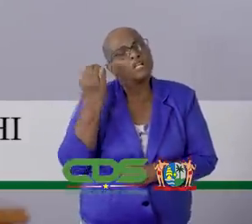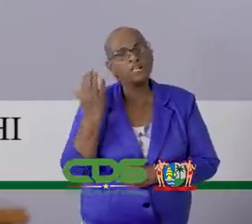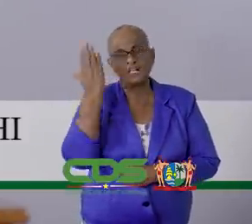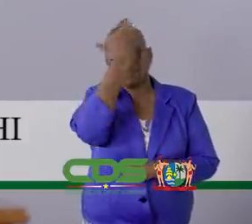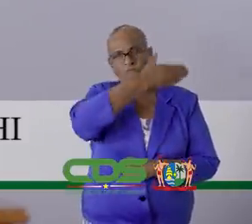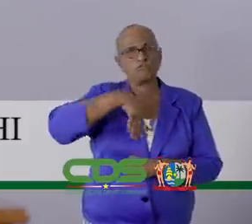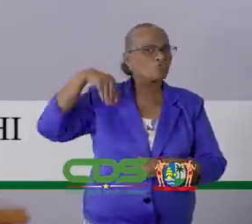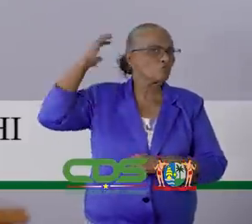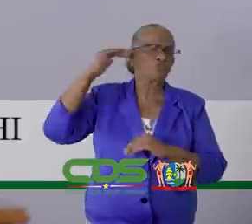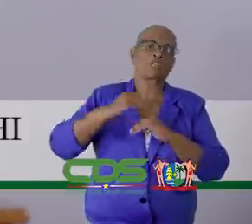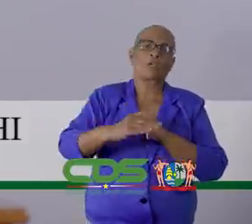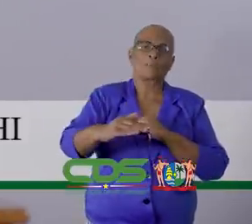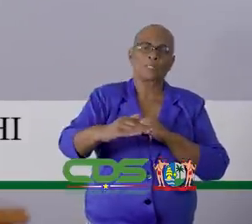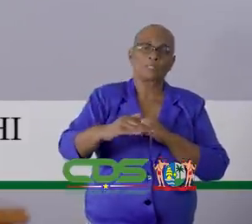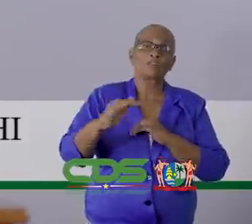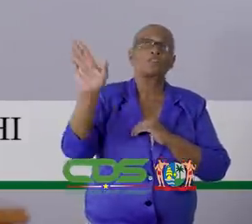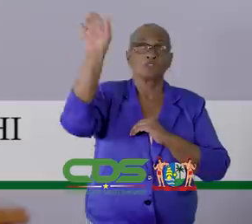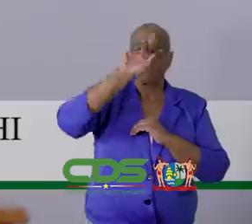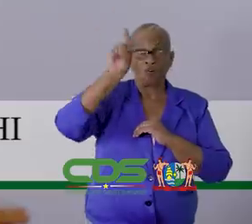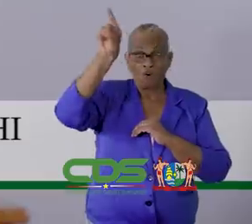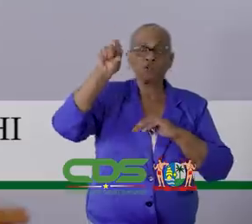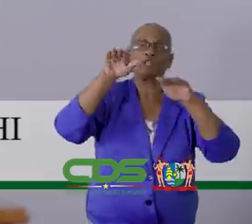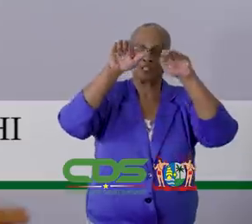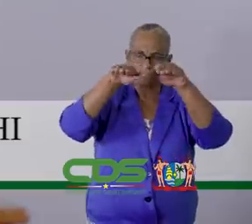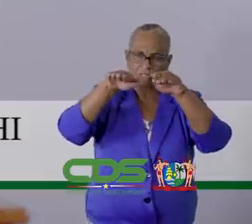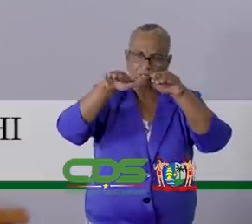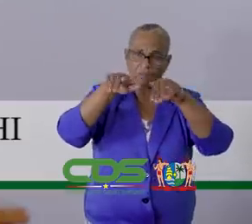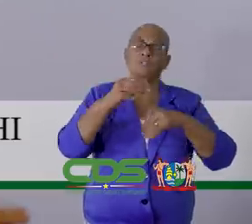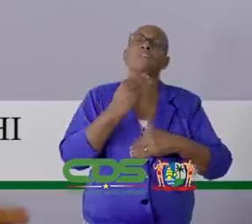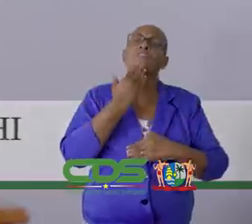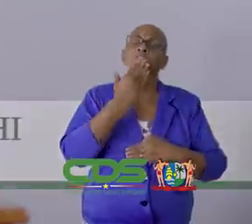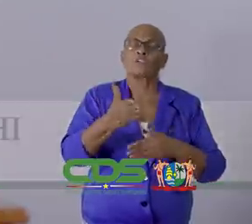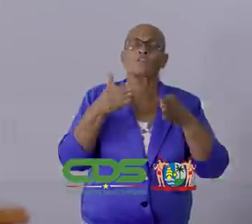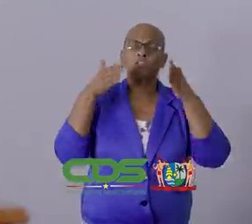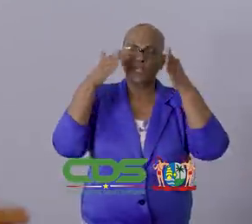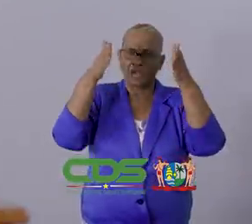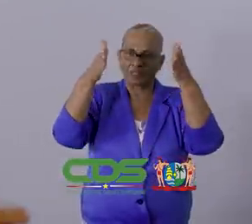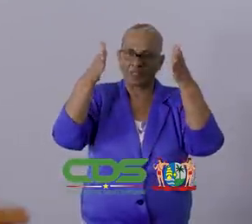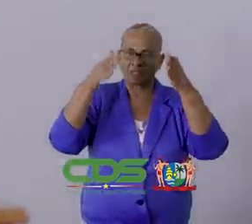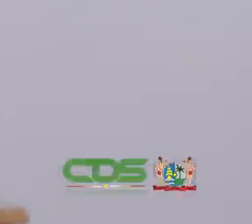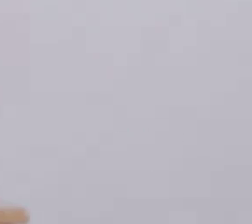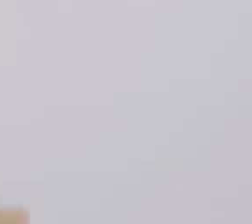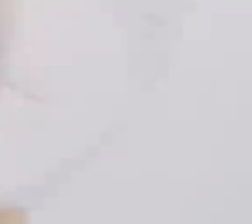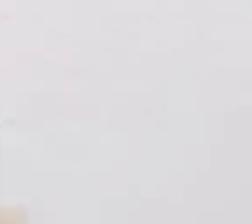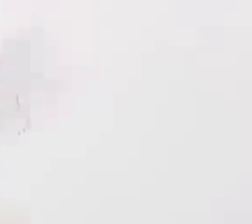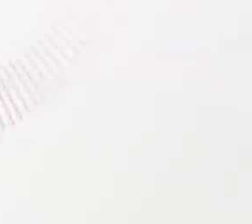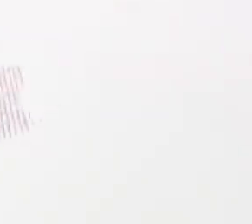geliefd land Suriname. God zegene u. Dank u voor uw aandacht.